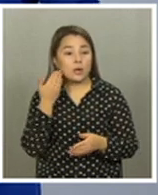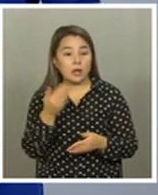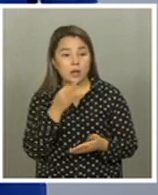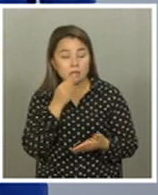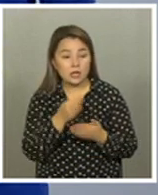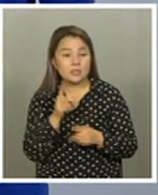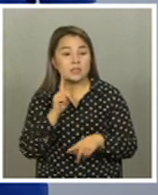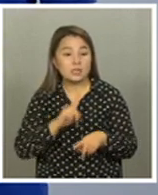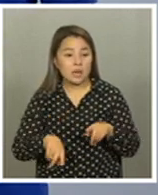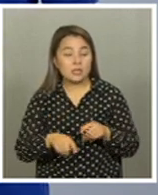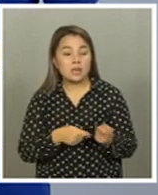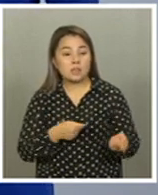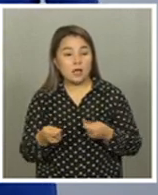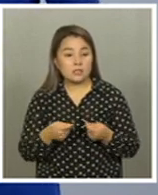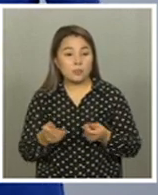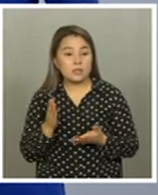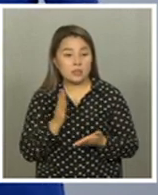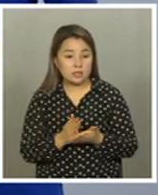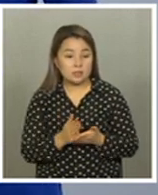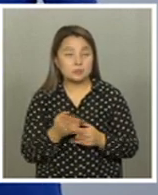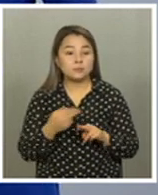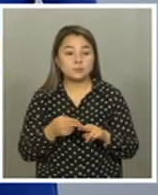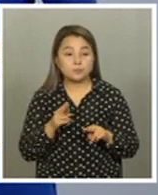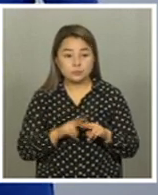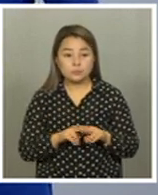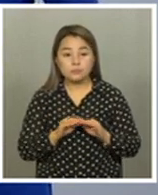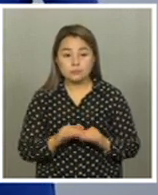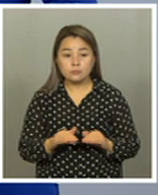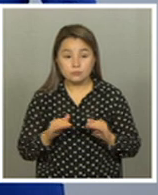тез тасымалданады. Және балалар,